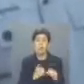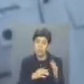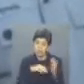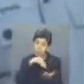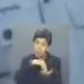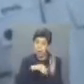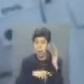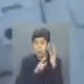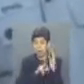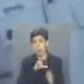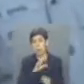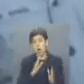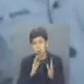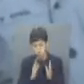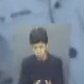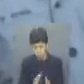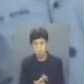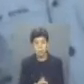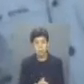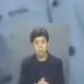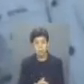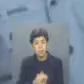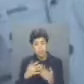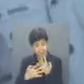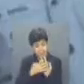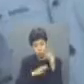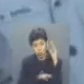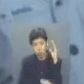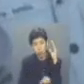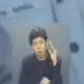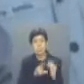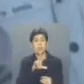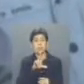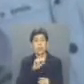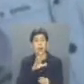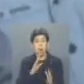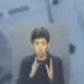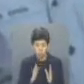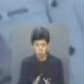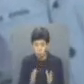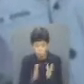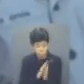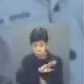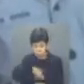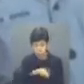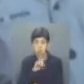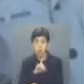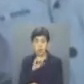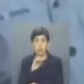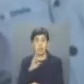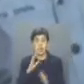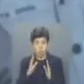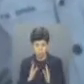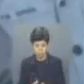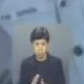ง35คนเรือนจำกลางสงขลา35คนรวม107คนน